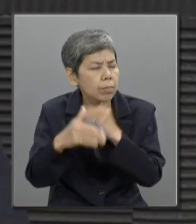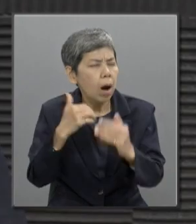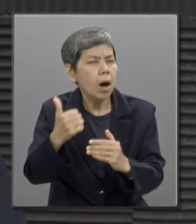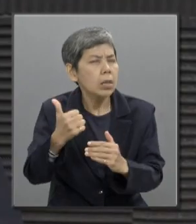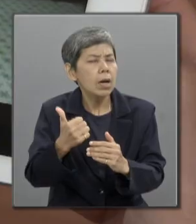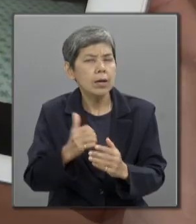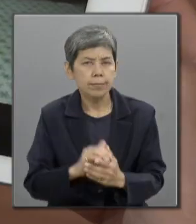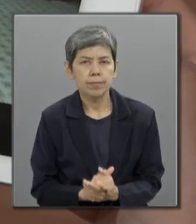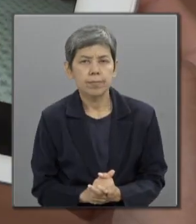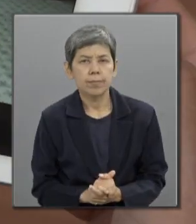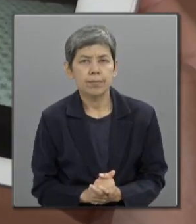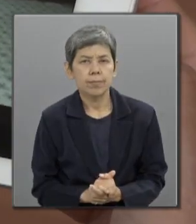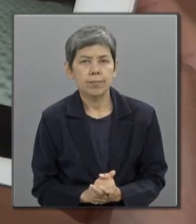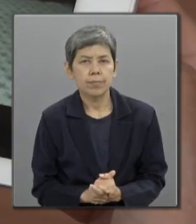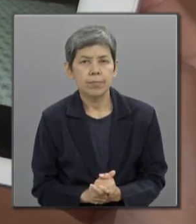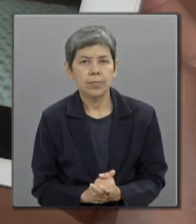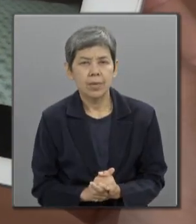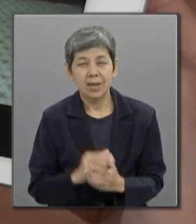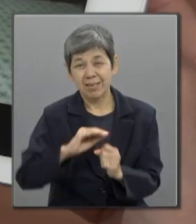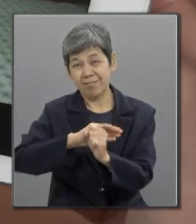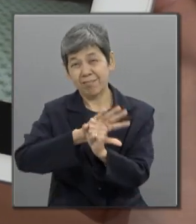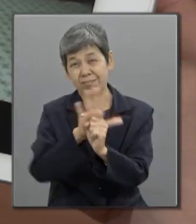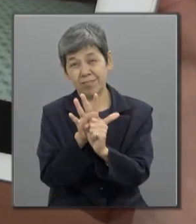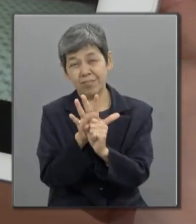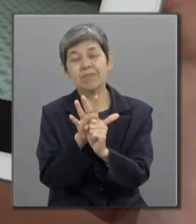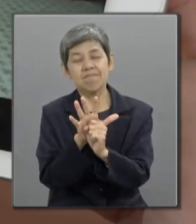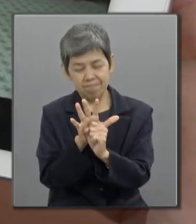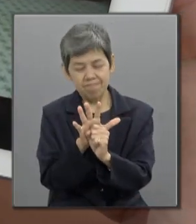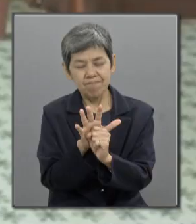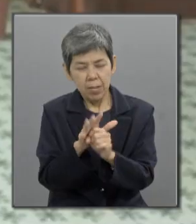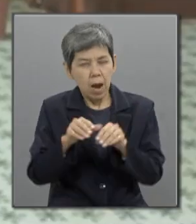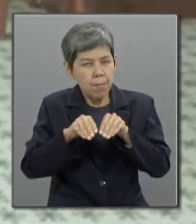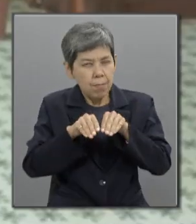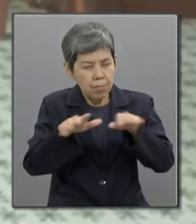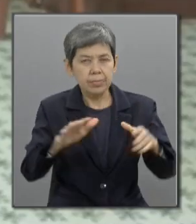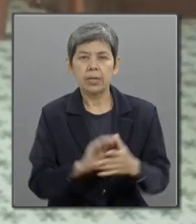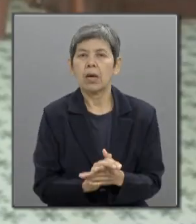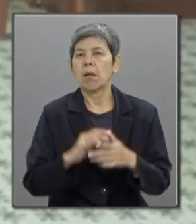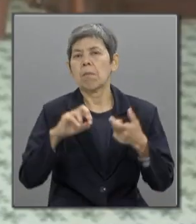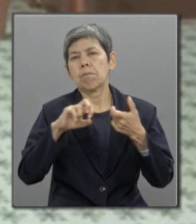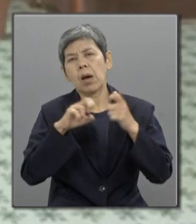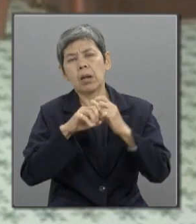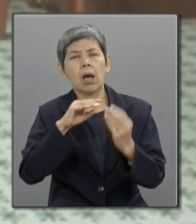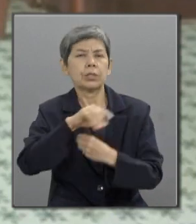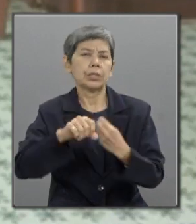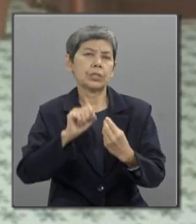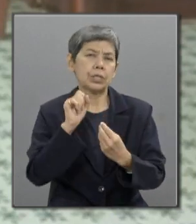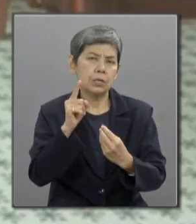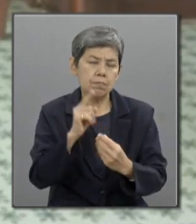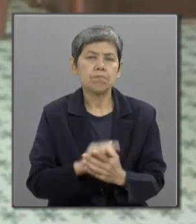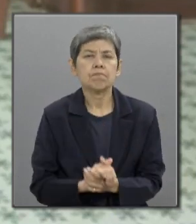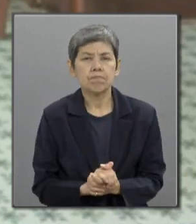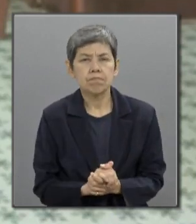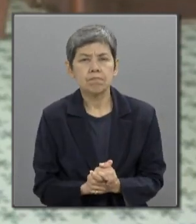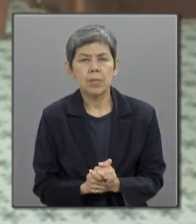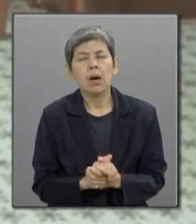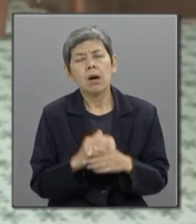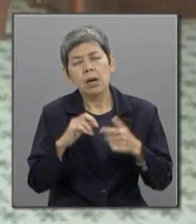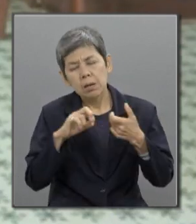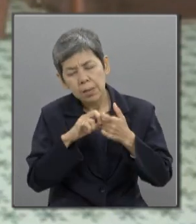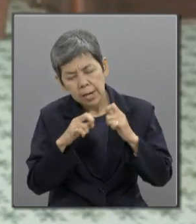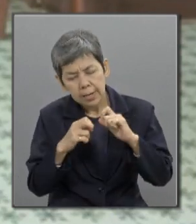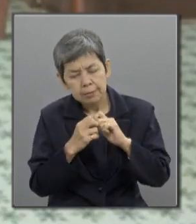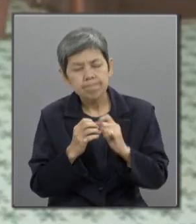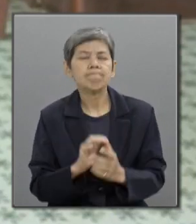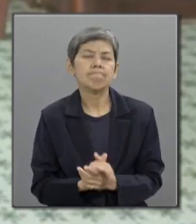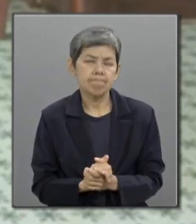ตนี้ไปได้ครับ จากสถานการณ์การแพร่ระบาดของโรคโควิดทำให้เกิดปัญหาด้านเศรษฐกิจส่งผลกระท